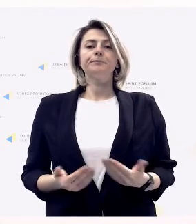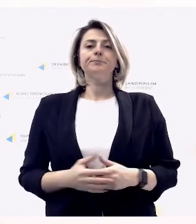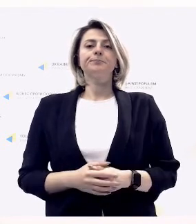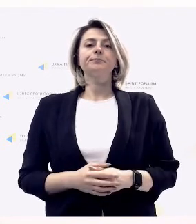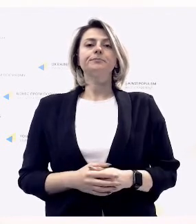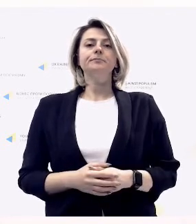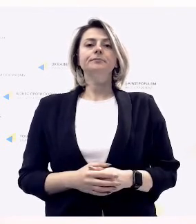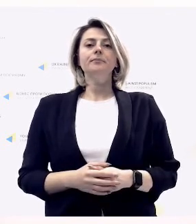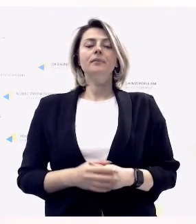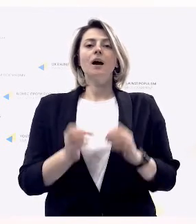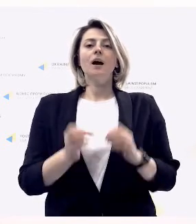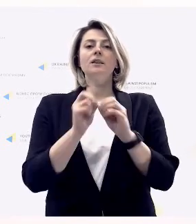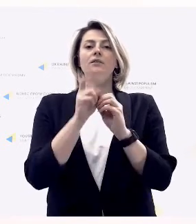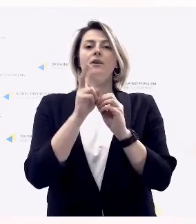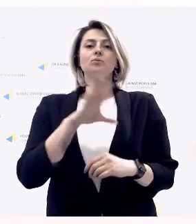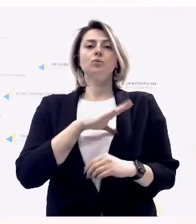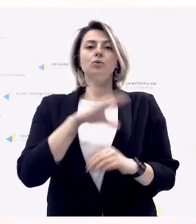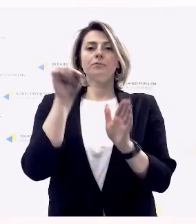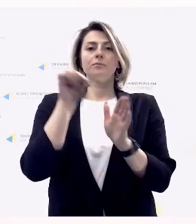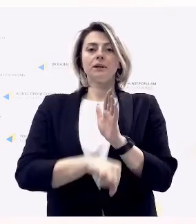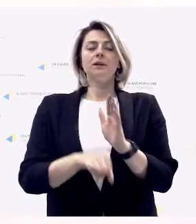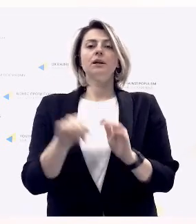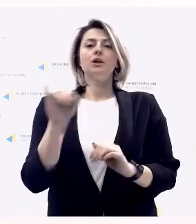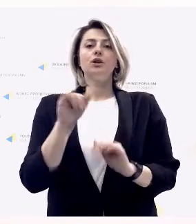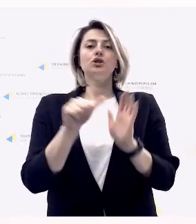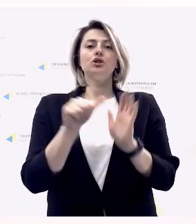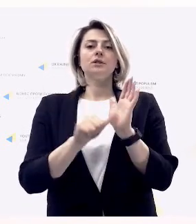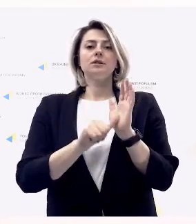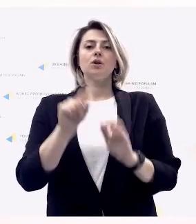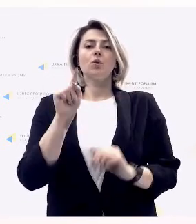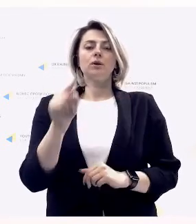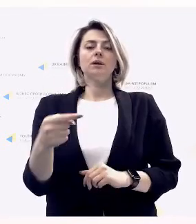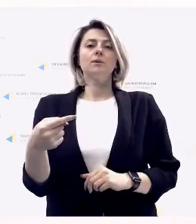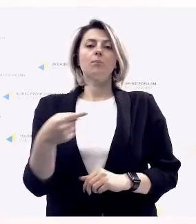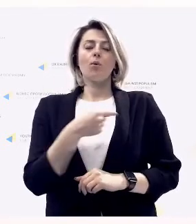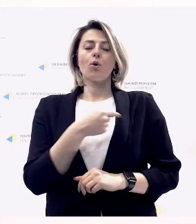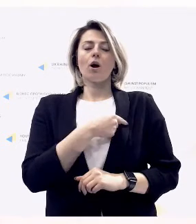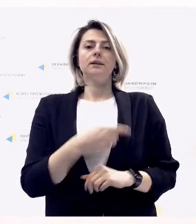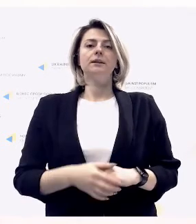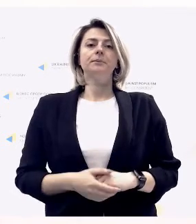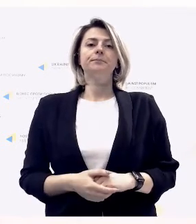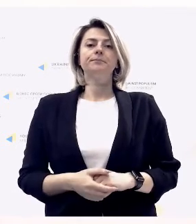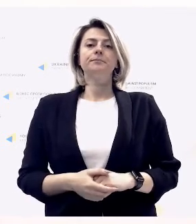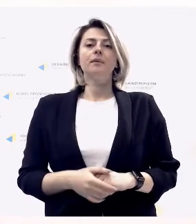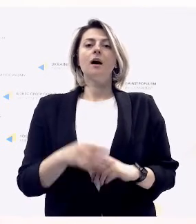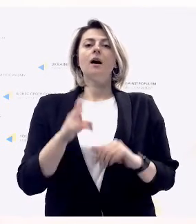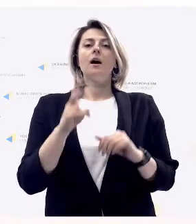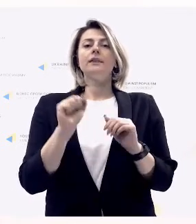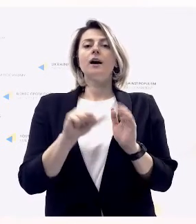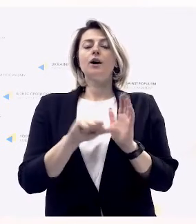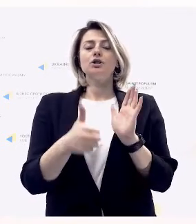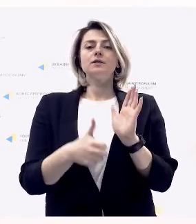12 були вбиті і 61 поранені. На